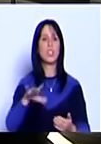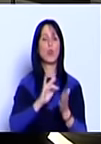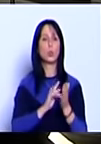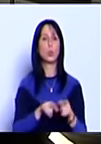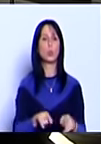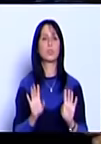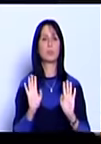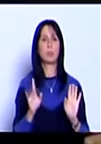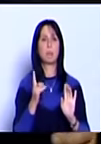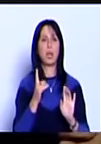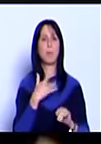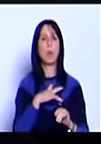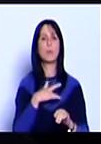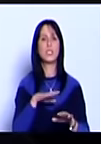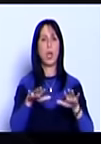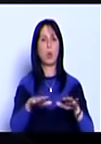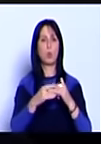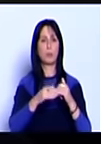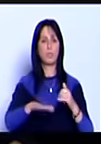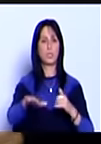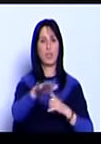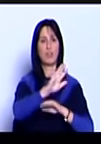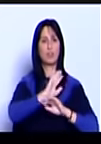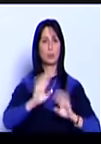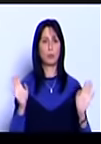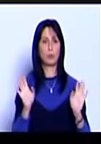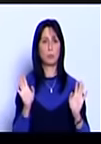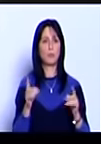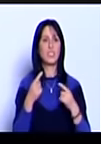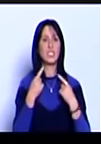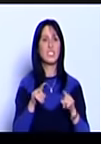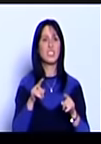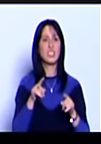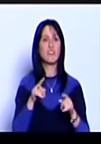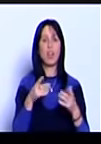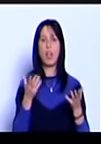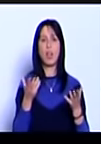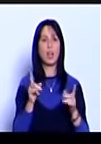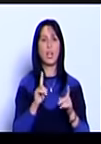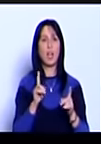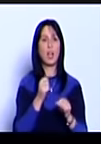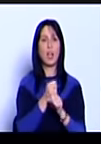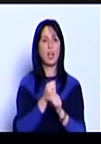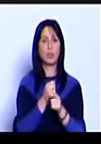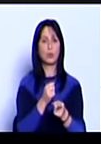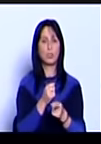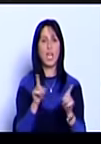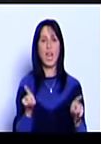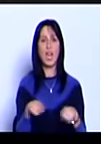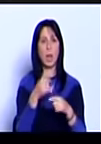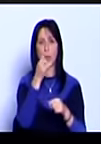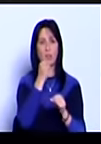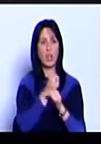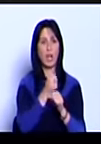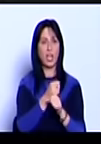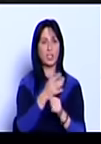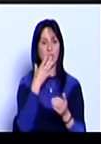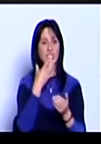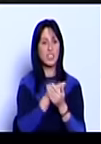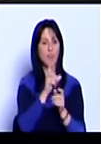ტურიზმის მომსახურე რაღაცა შემადგენლობა რომელიც სვანიჭებს და უნარებს და უნარების რეალიზებას ვერ ახერხებს და